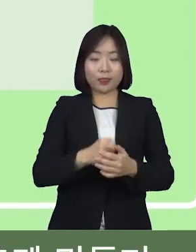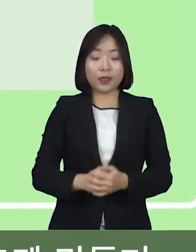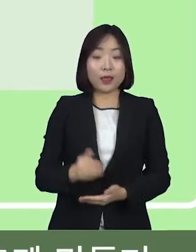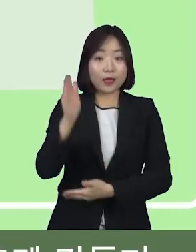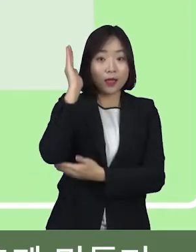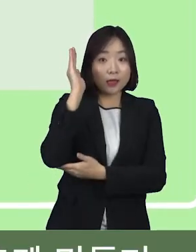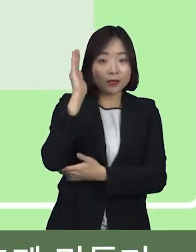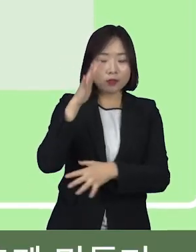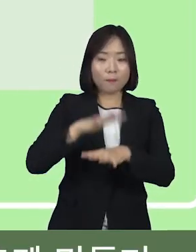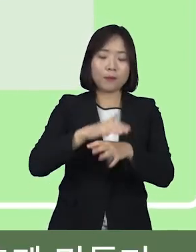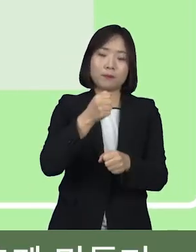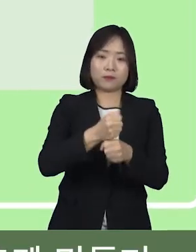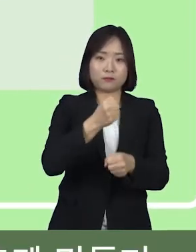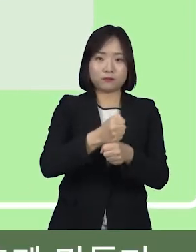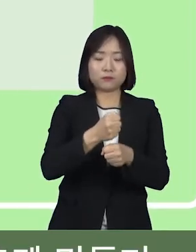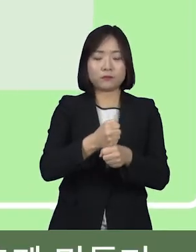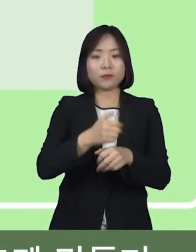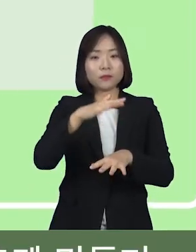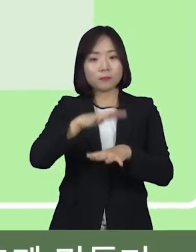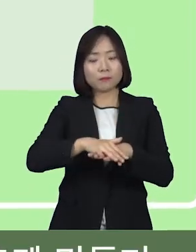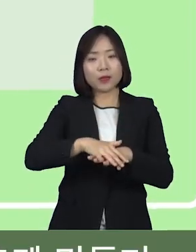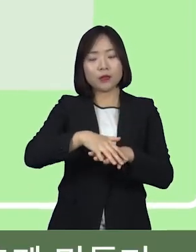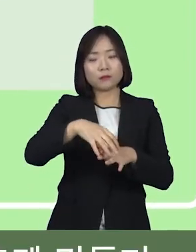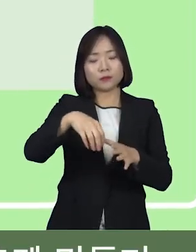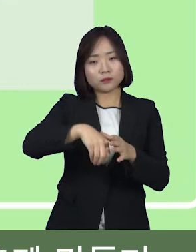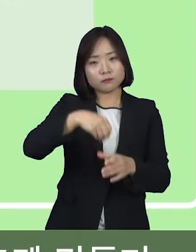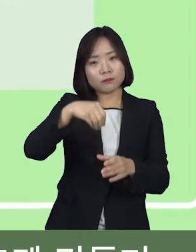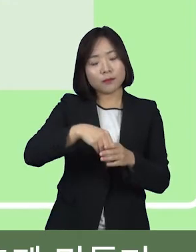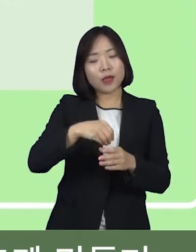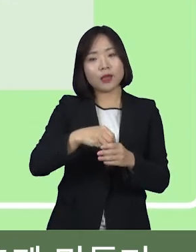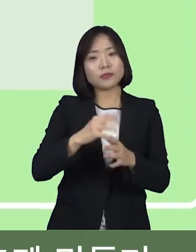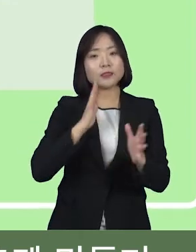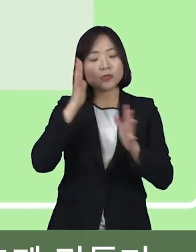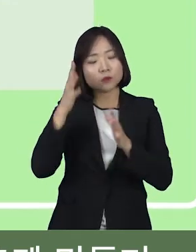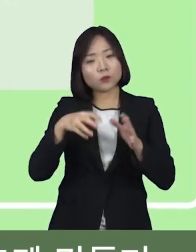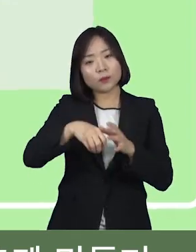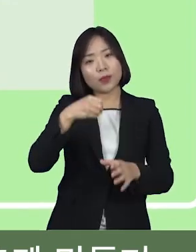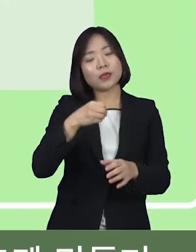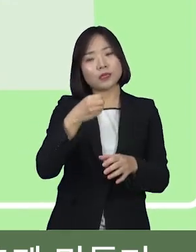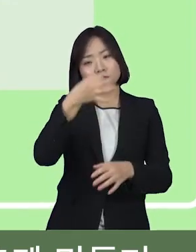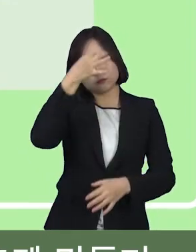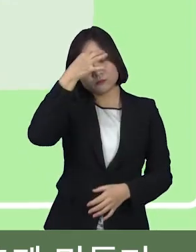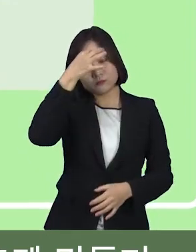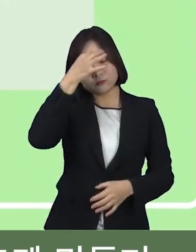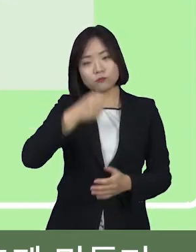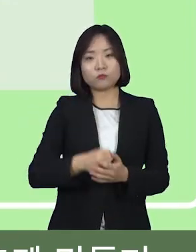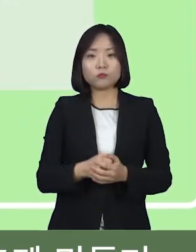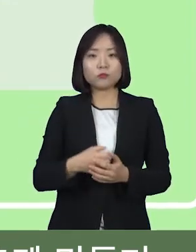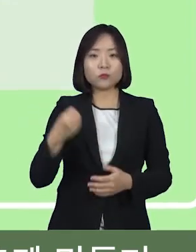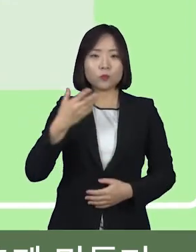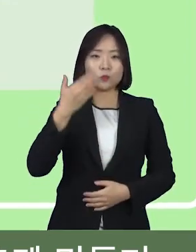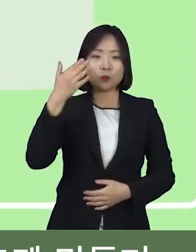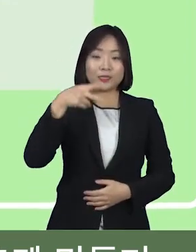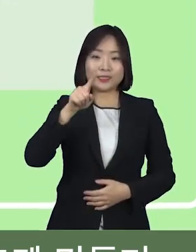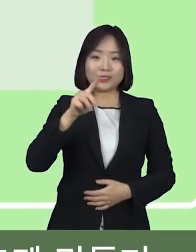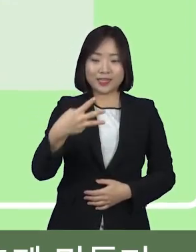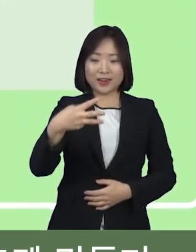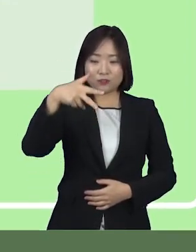강의는 텃밭 만들기, 텃밭 재배에 적합한 채소 재배 기술, 천연살균 살충제